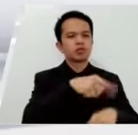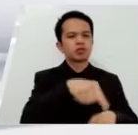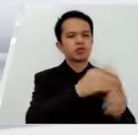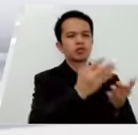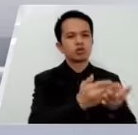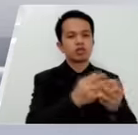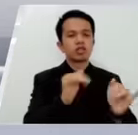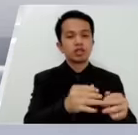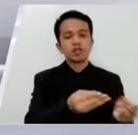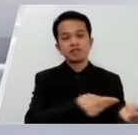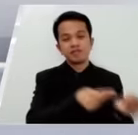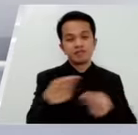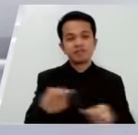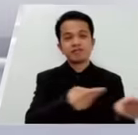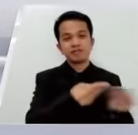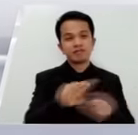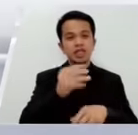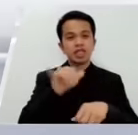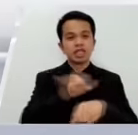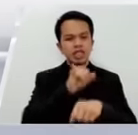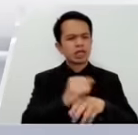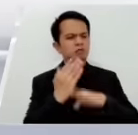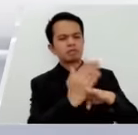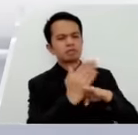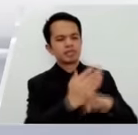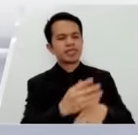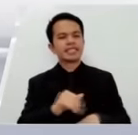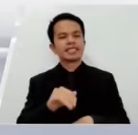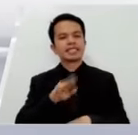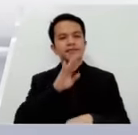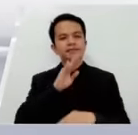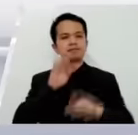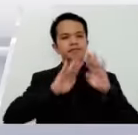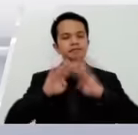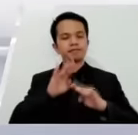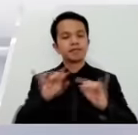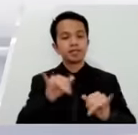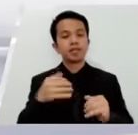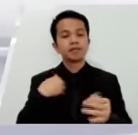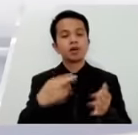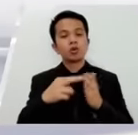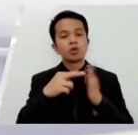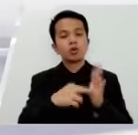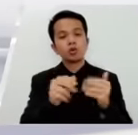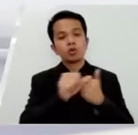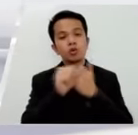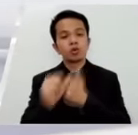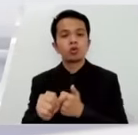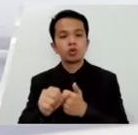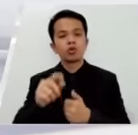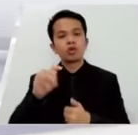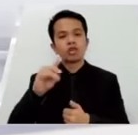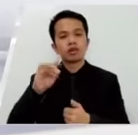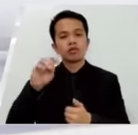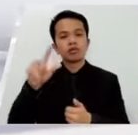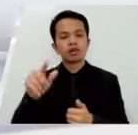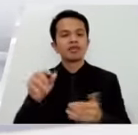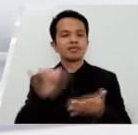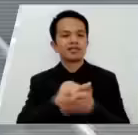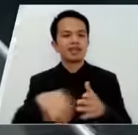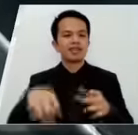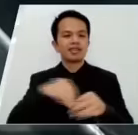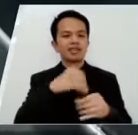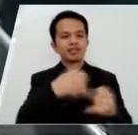Yungin Shoal. Nanawagan sila sa China na sumunod sa ruling ng Arbitral Tribunal na nasa Exclusive Economic Zone ng Pilipinas ang